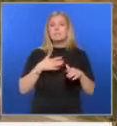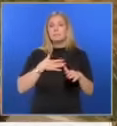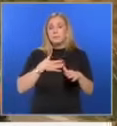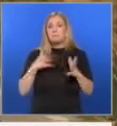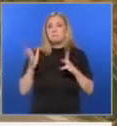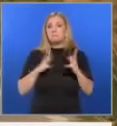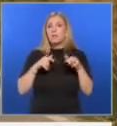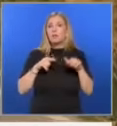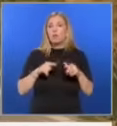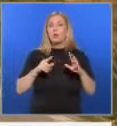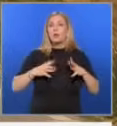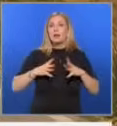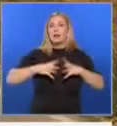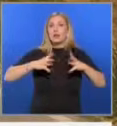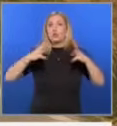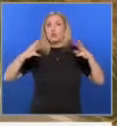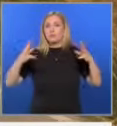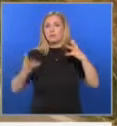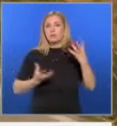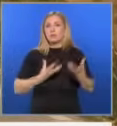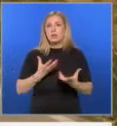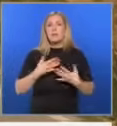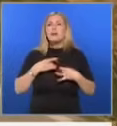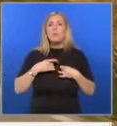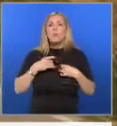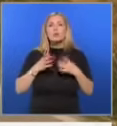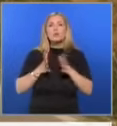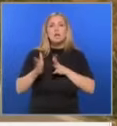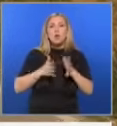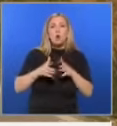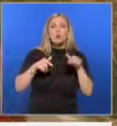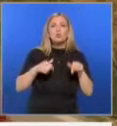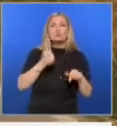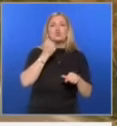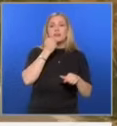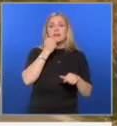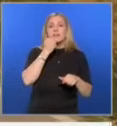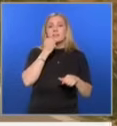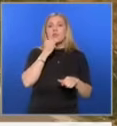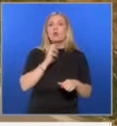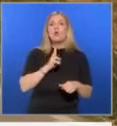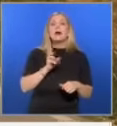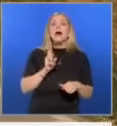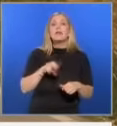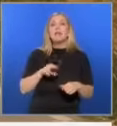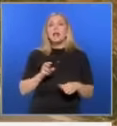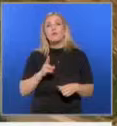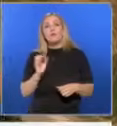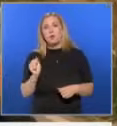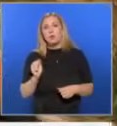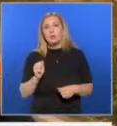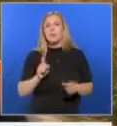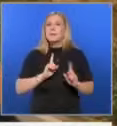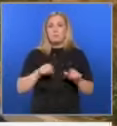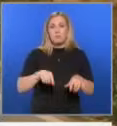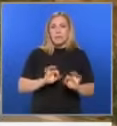и появи се вятър, който го разпава. Кажете, има ли опасност за хората от Каравелово и Богдан? Не, в момента няма опасност за хората от